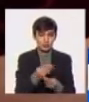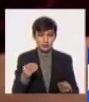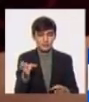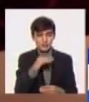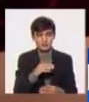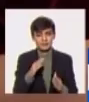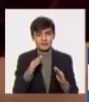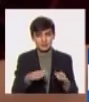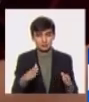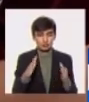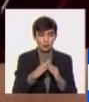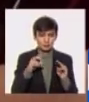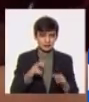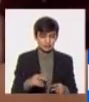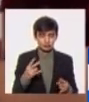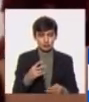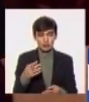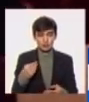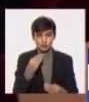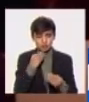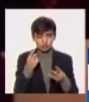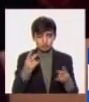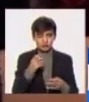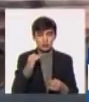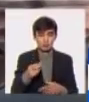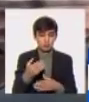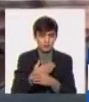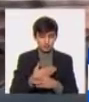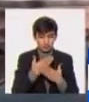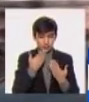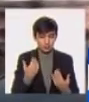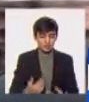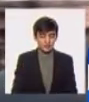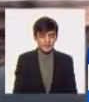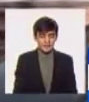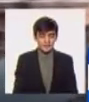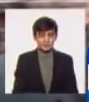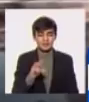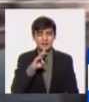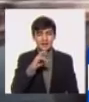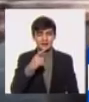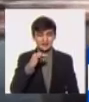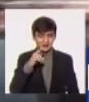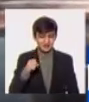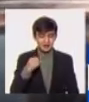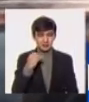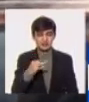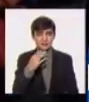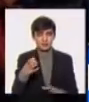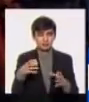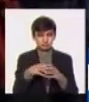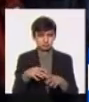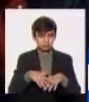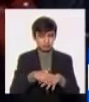дома, надо же кушать. Нету помощи вообще. Вместе с Наргизой Шинебековой за продуктами к